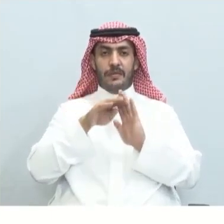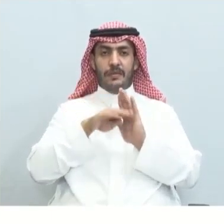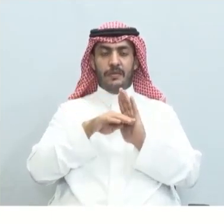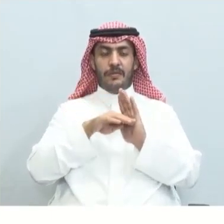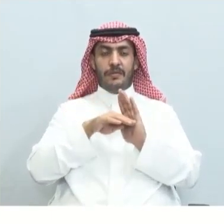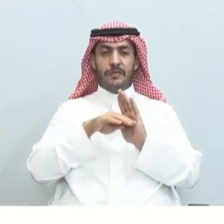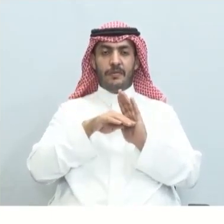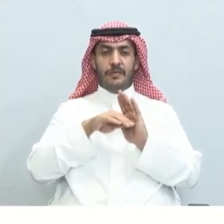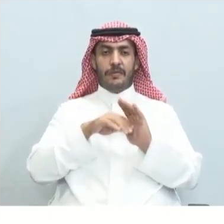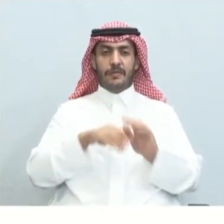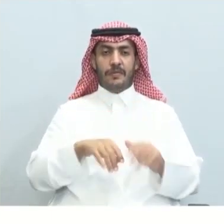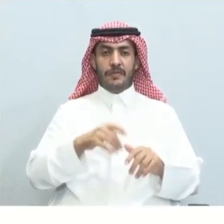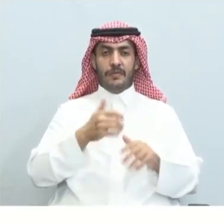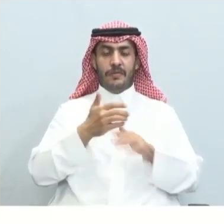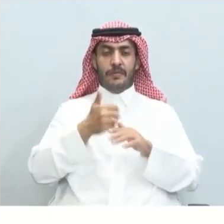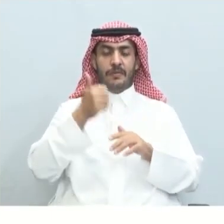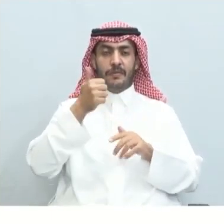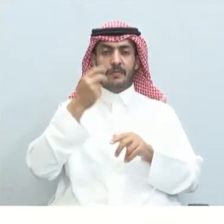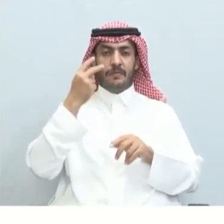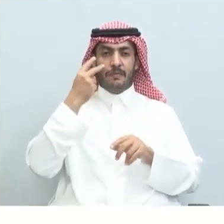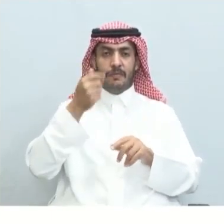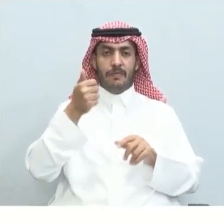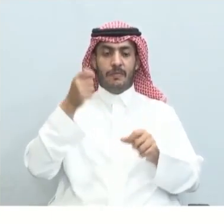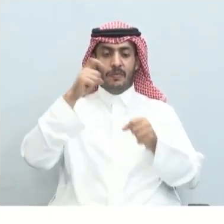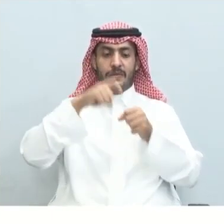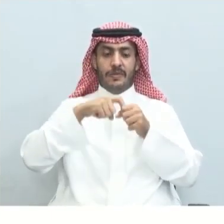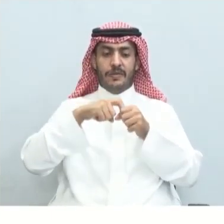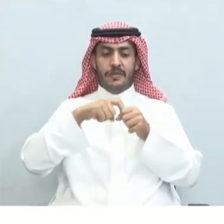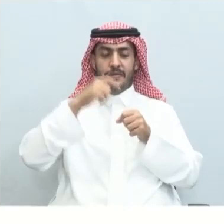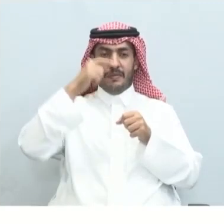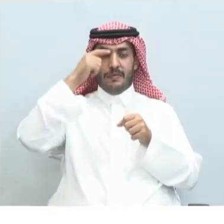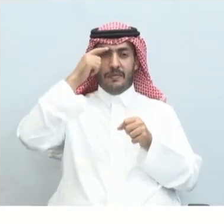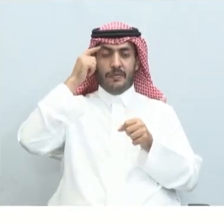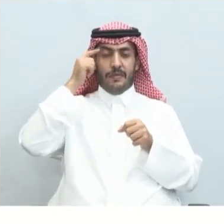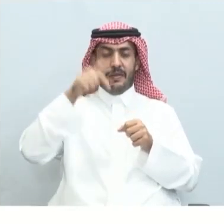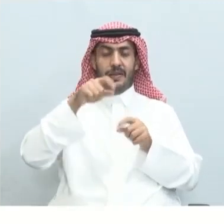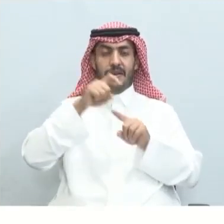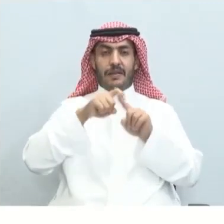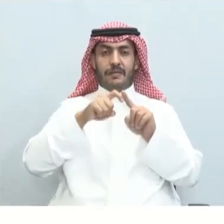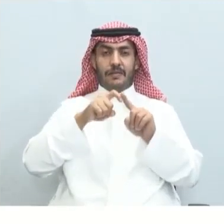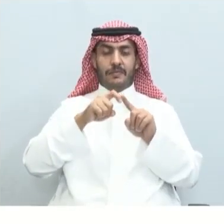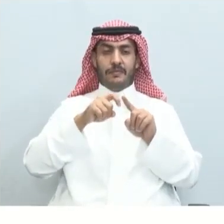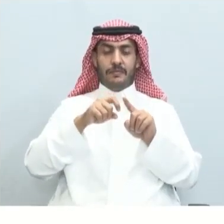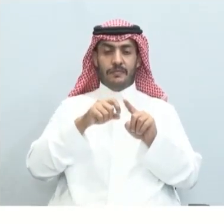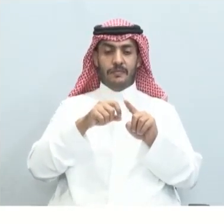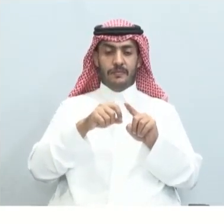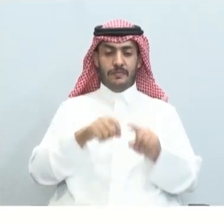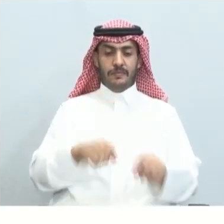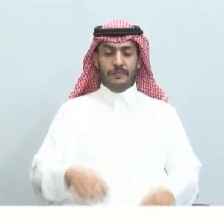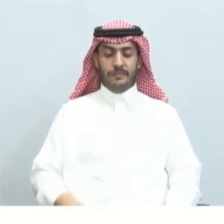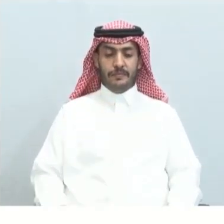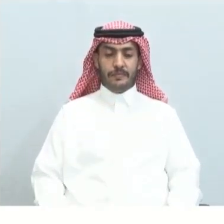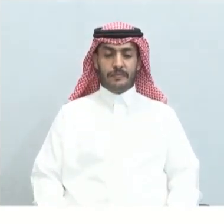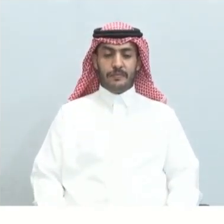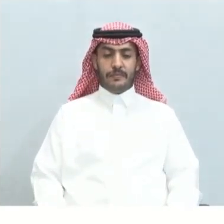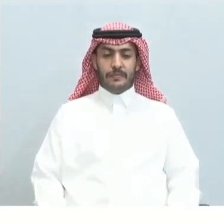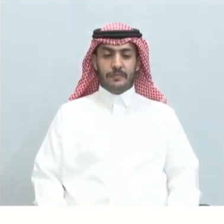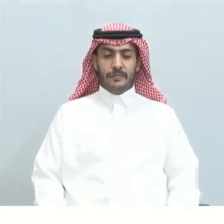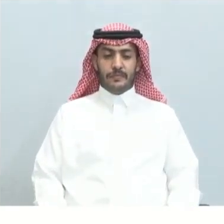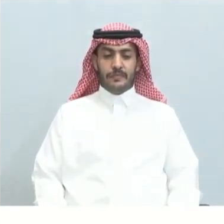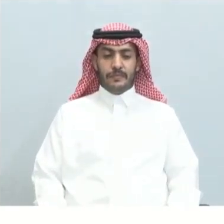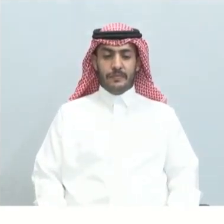هي التي توصلت لها اذا كانت هذه النتيجه اذا كانت هذه النتيجه